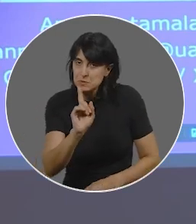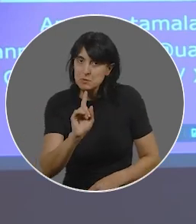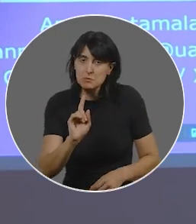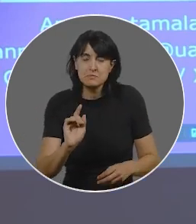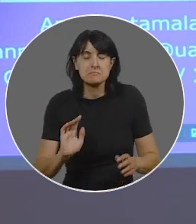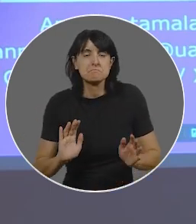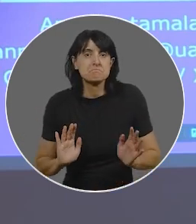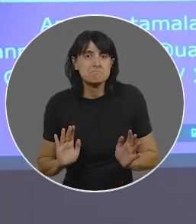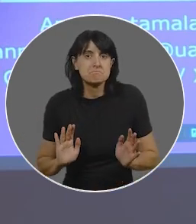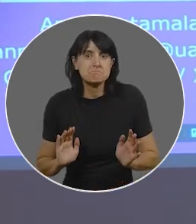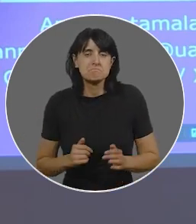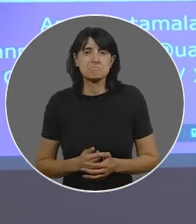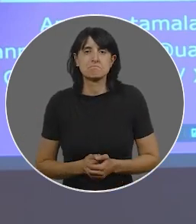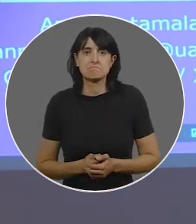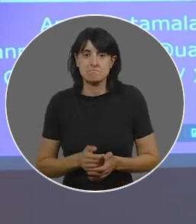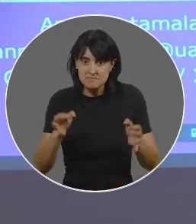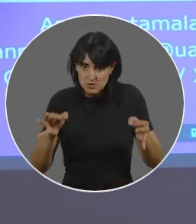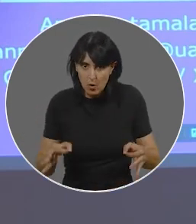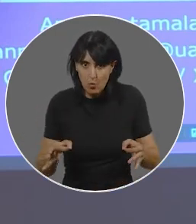No?